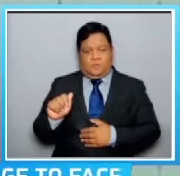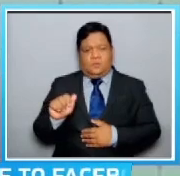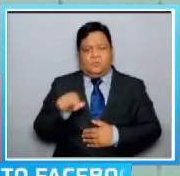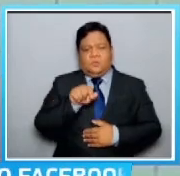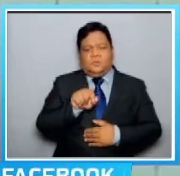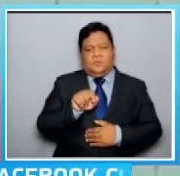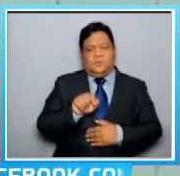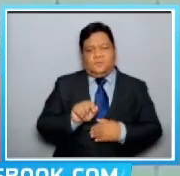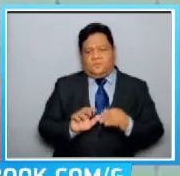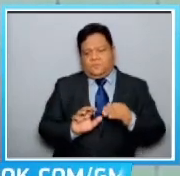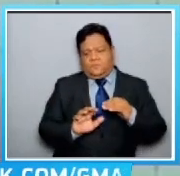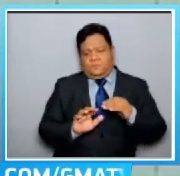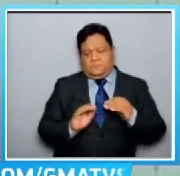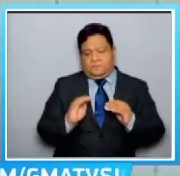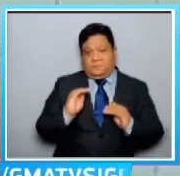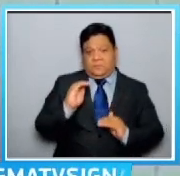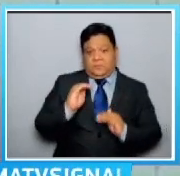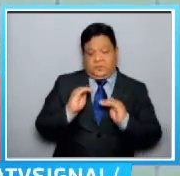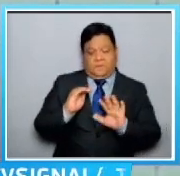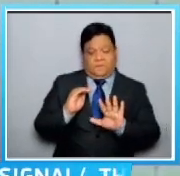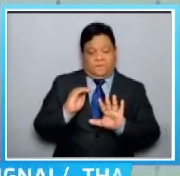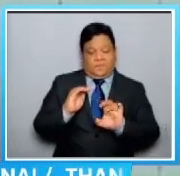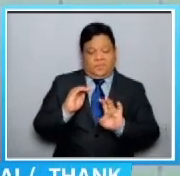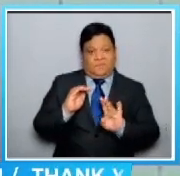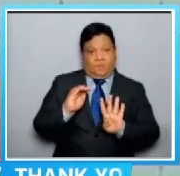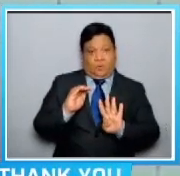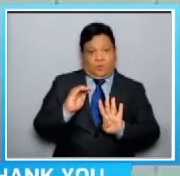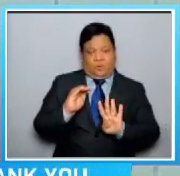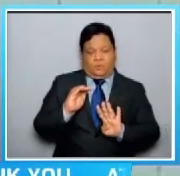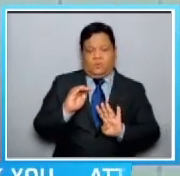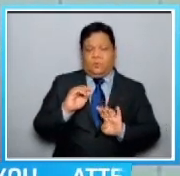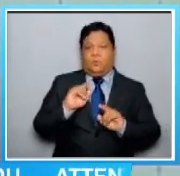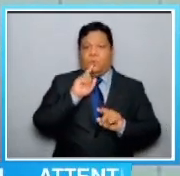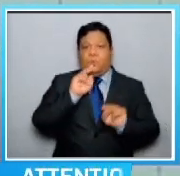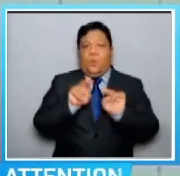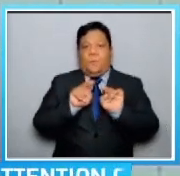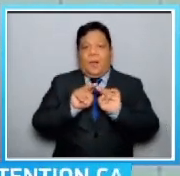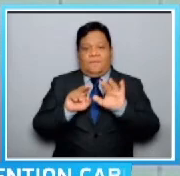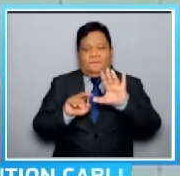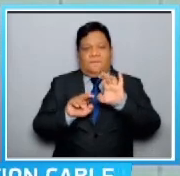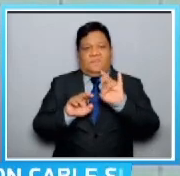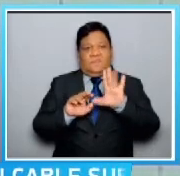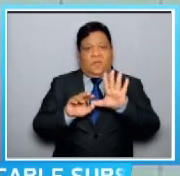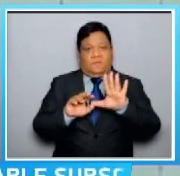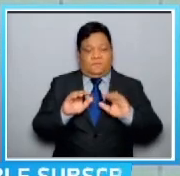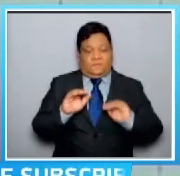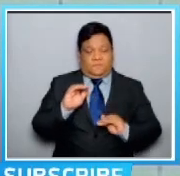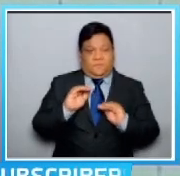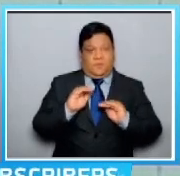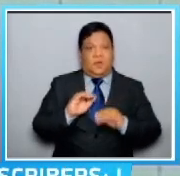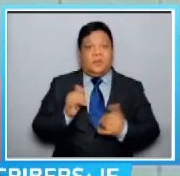574.08. Ang kanyang normal ay nasa 575. So, ang Binga, nag-issue na sila ng